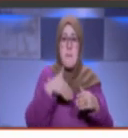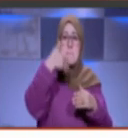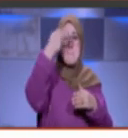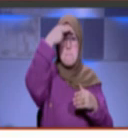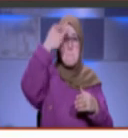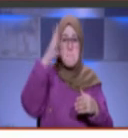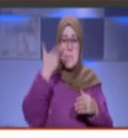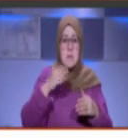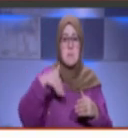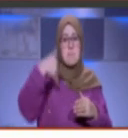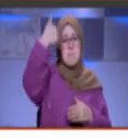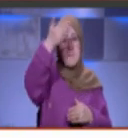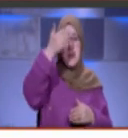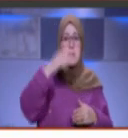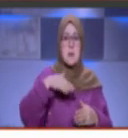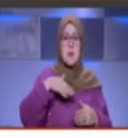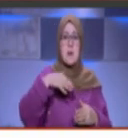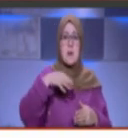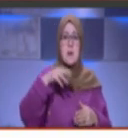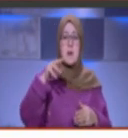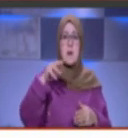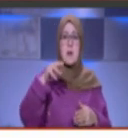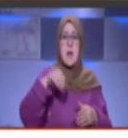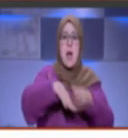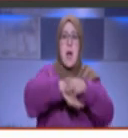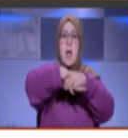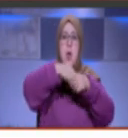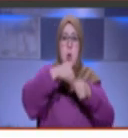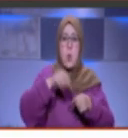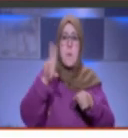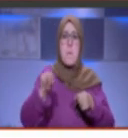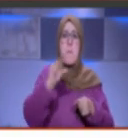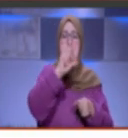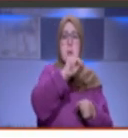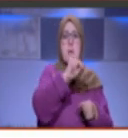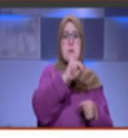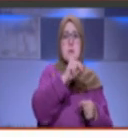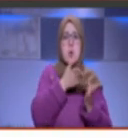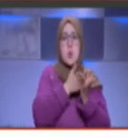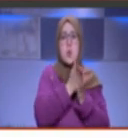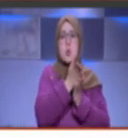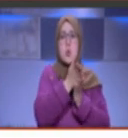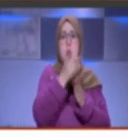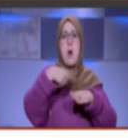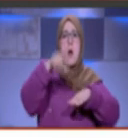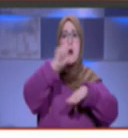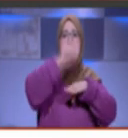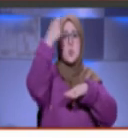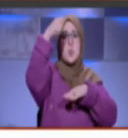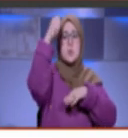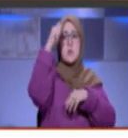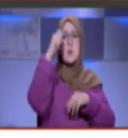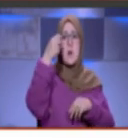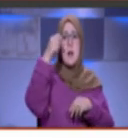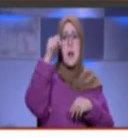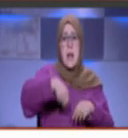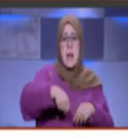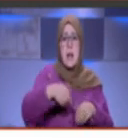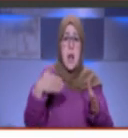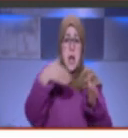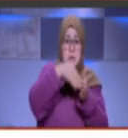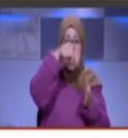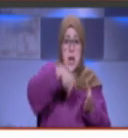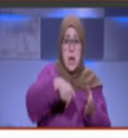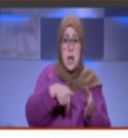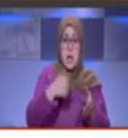الشفره النوويه الخاصه ب بريطانيا، ولكن حتى الان لم يتم الافصاح عن هذا الشخص، واما ان كان